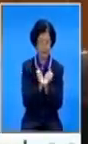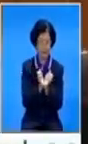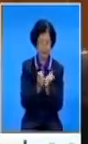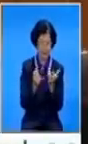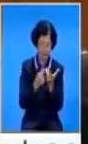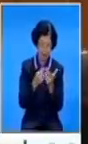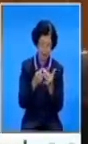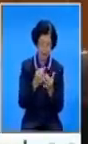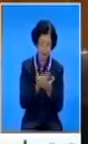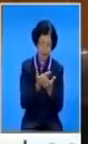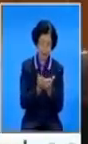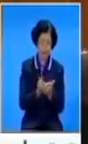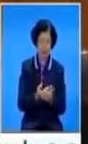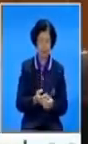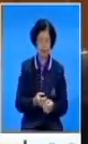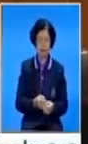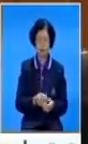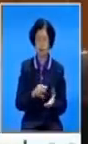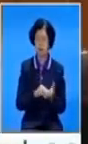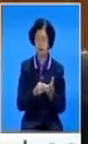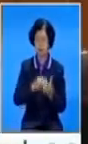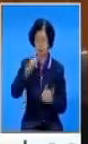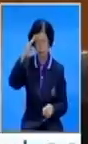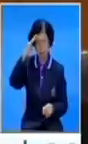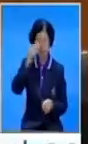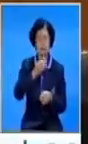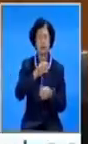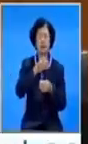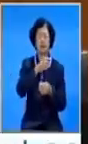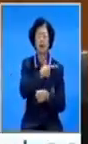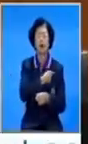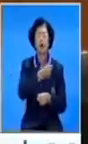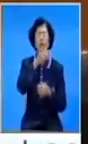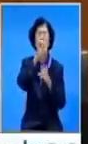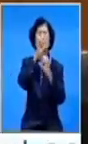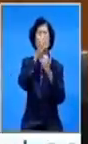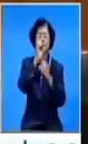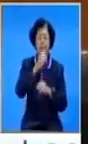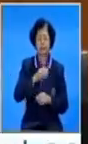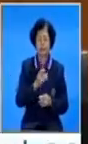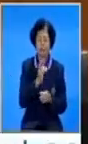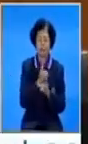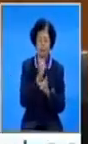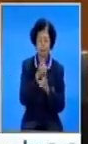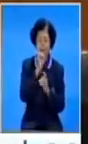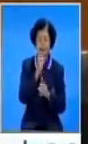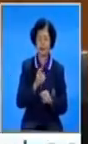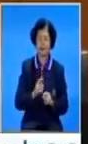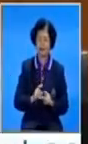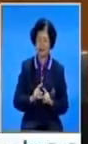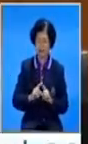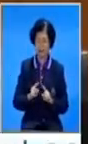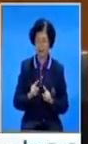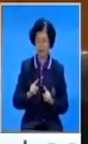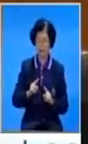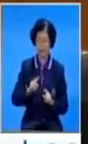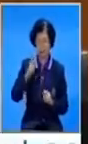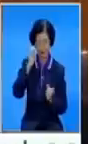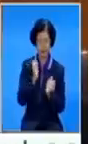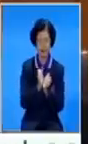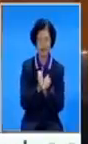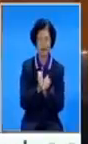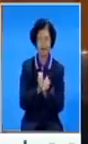แล้วตำรวจขี้โกงไม่ใช่ตำรวจก็กินเหล้าแต่ตำรวจไปกินเหล้ากับประชาชนไปกิน